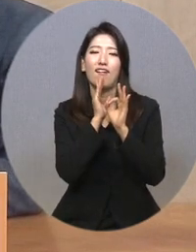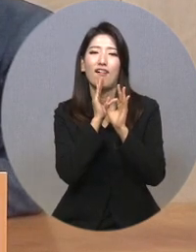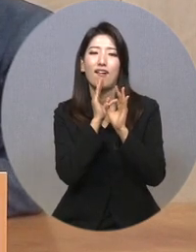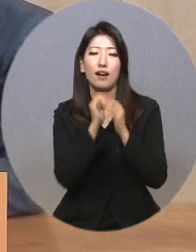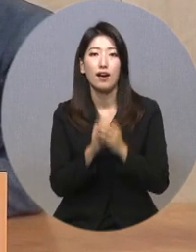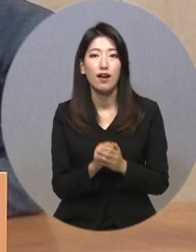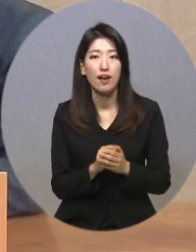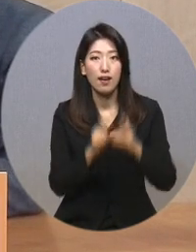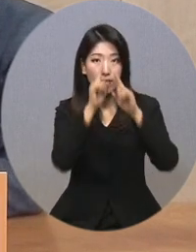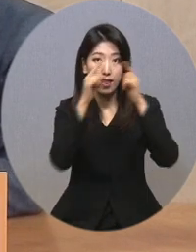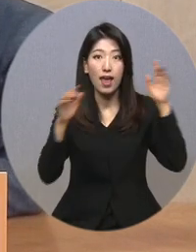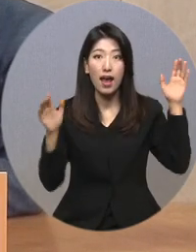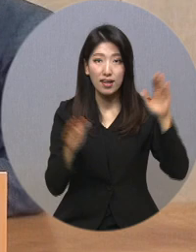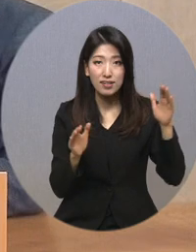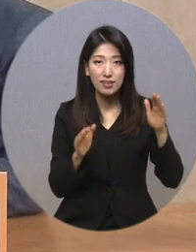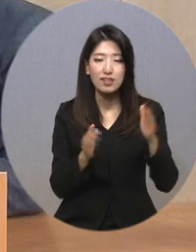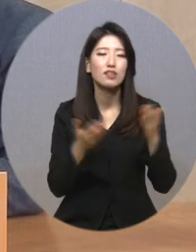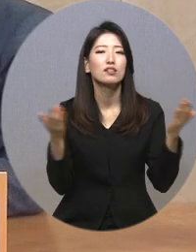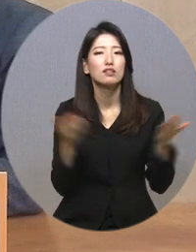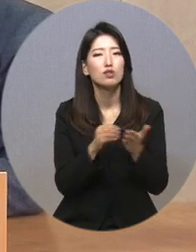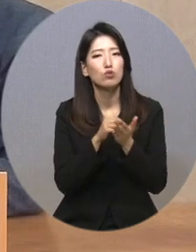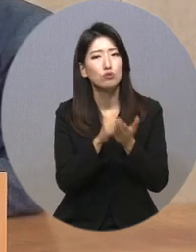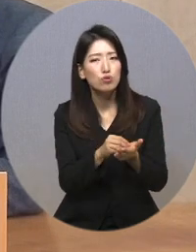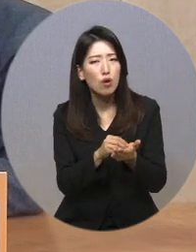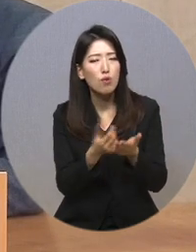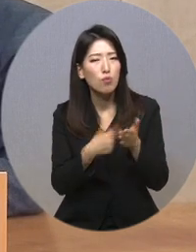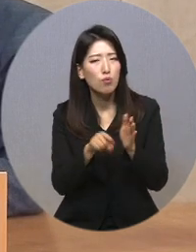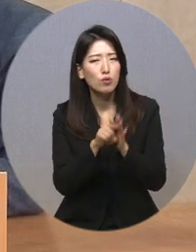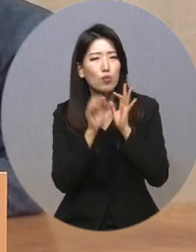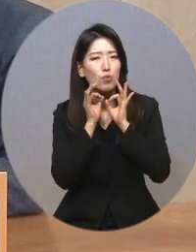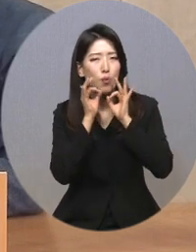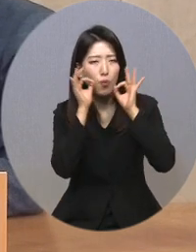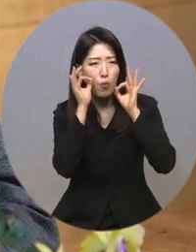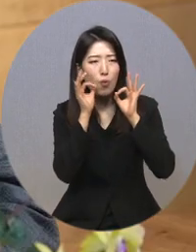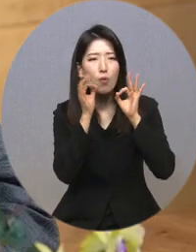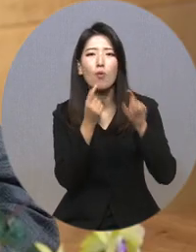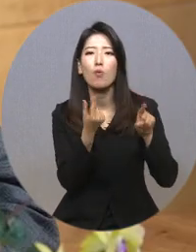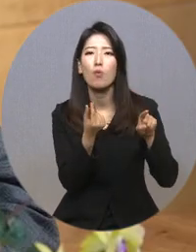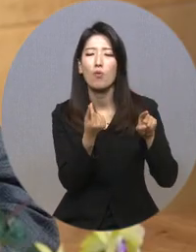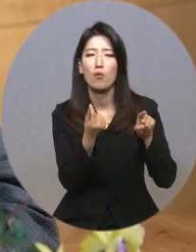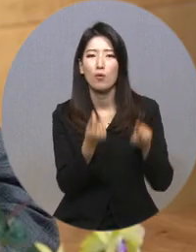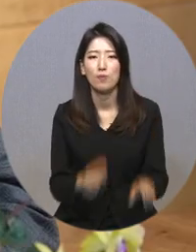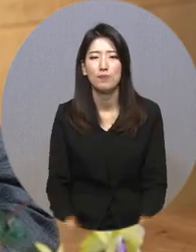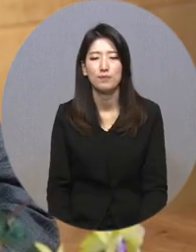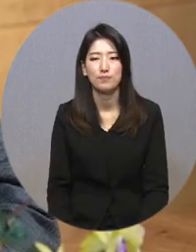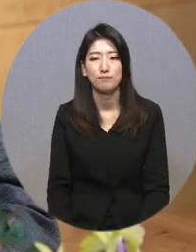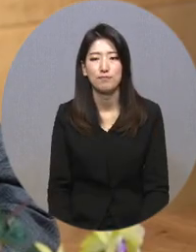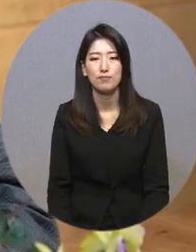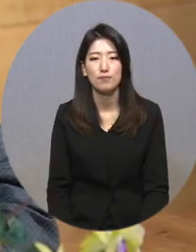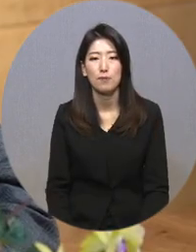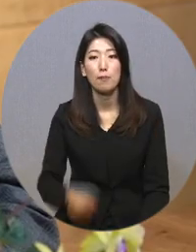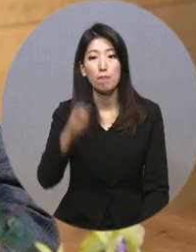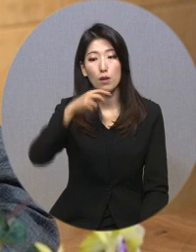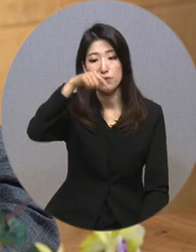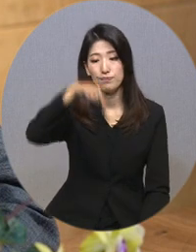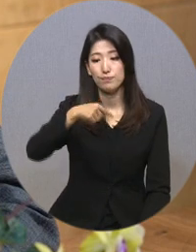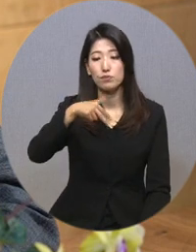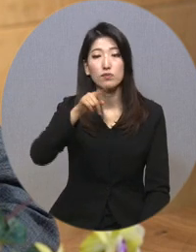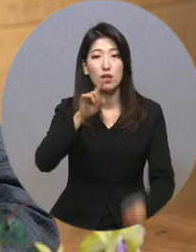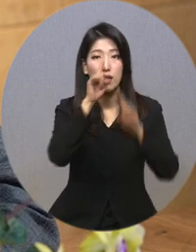취업이나 그 미래에 대해서 굉장히 고민을 많이 하는 흔적을 제가 볼 수가 있었거든요. 그리고 지금 군장대학교는